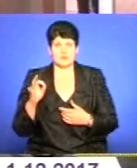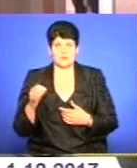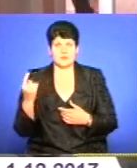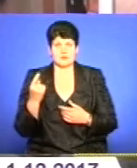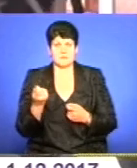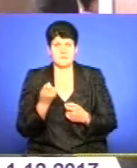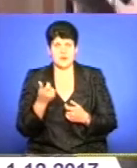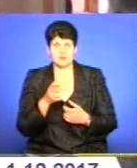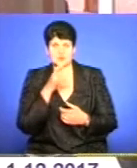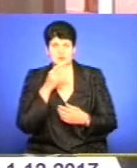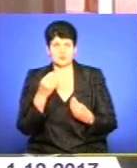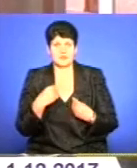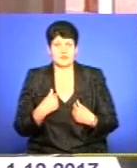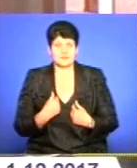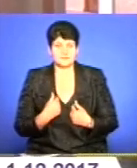дуже мало нам дали часу